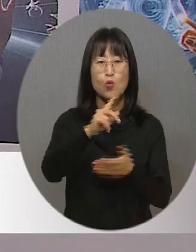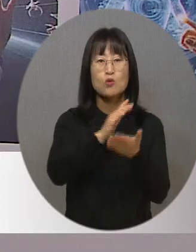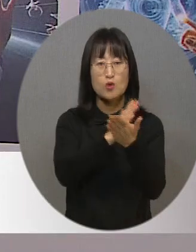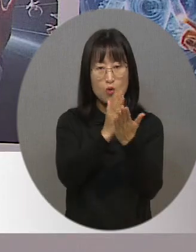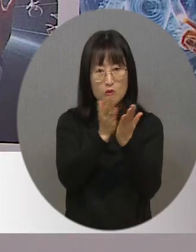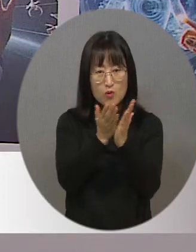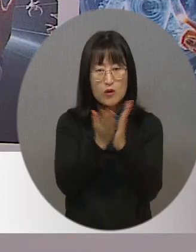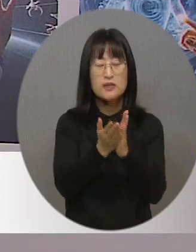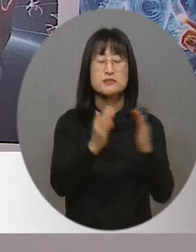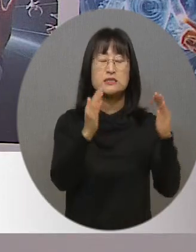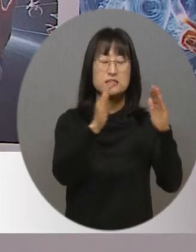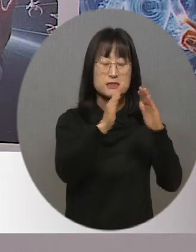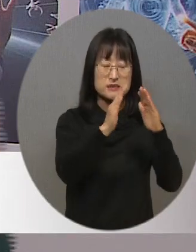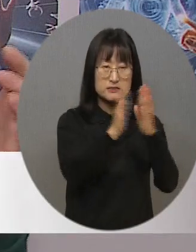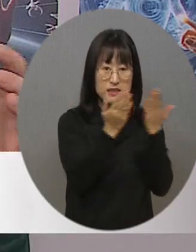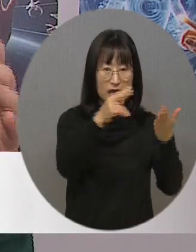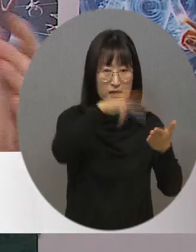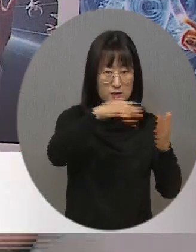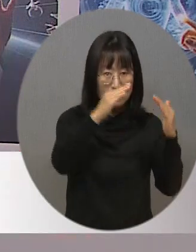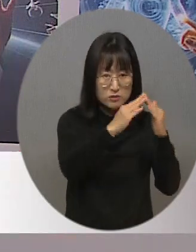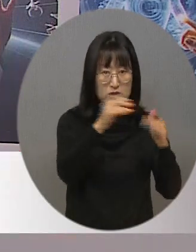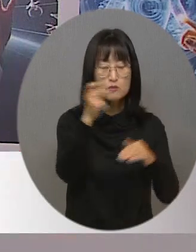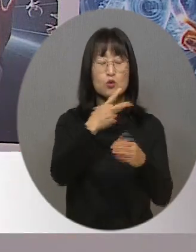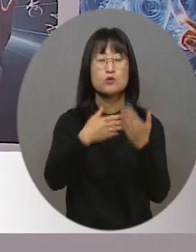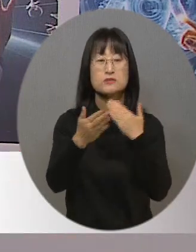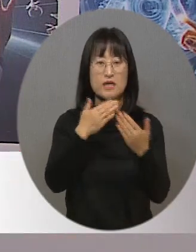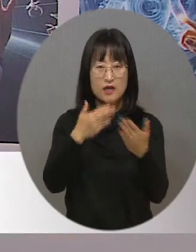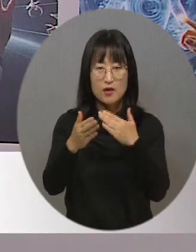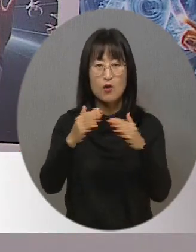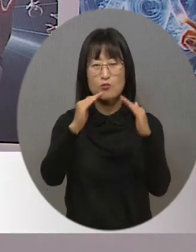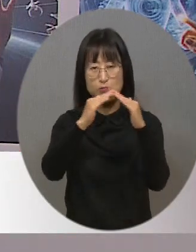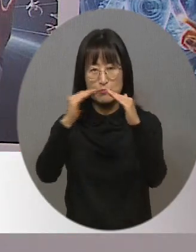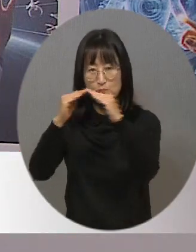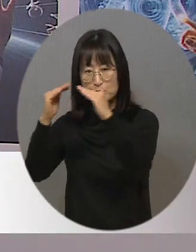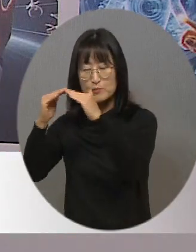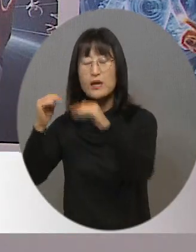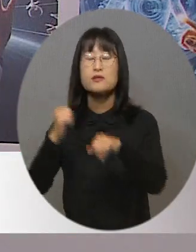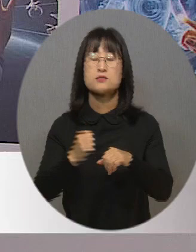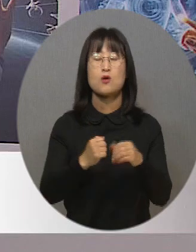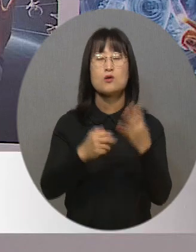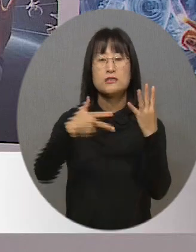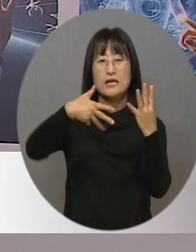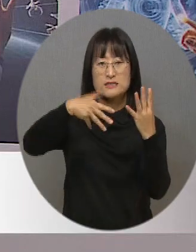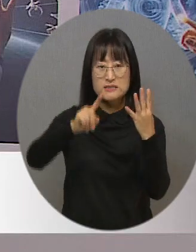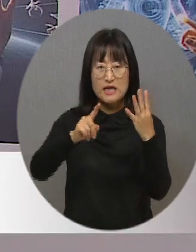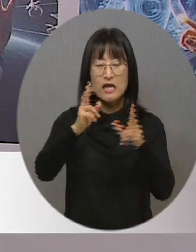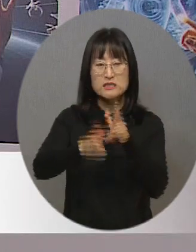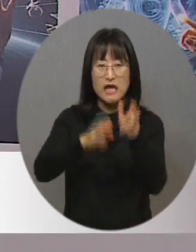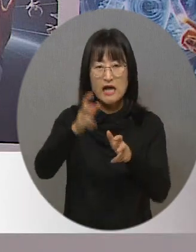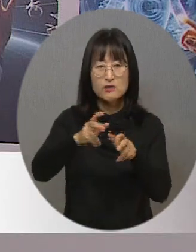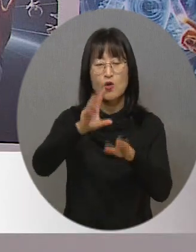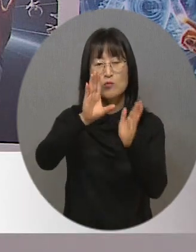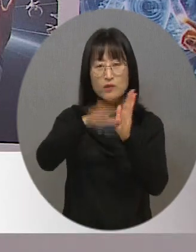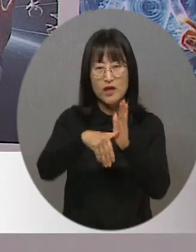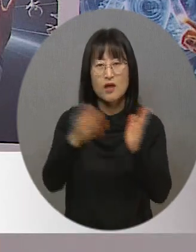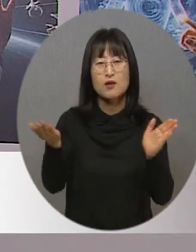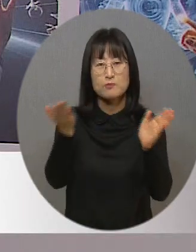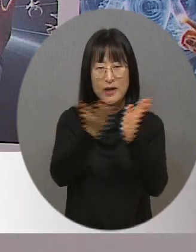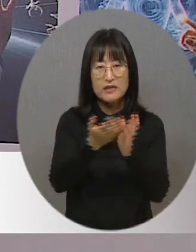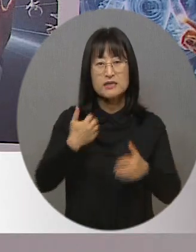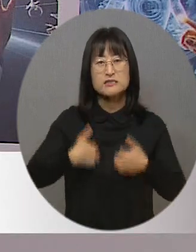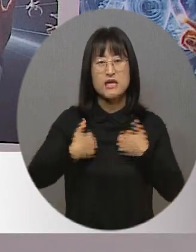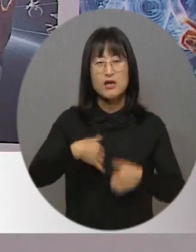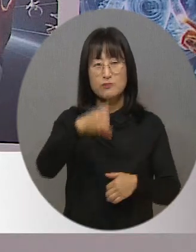뭐 도서관이나 뭐 가진 체험 부스 등을 통해서 4차 산업 시대에 맞는 그런